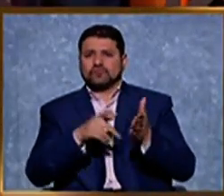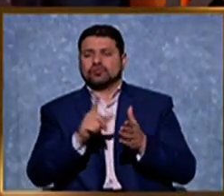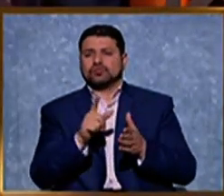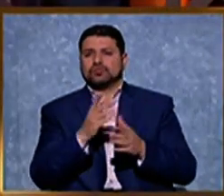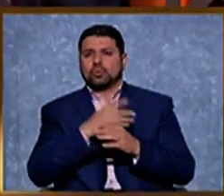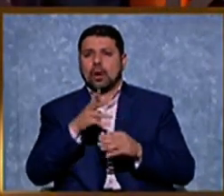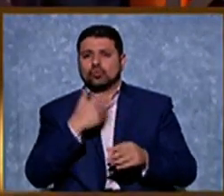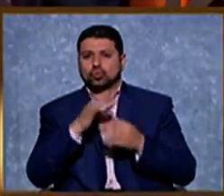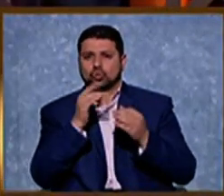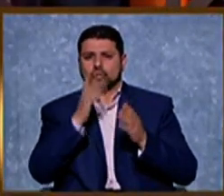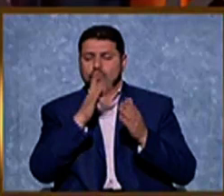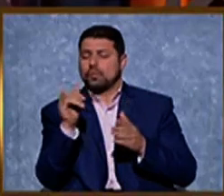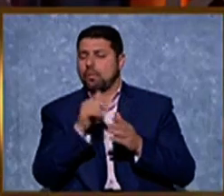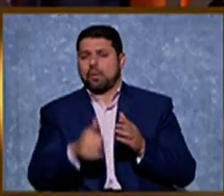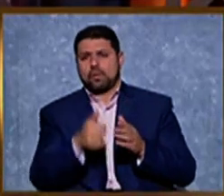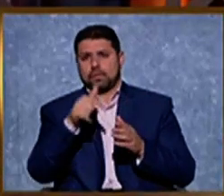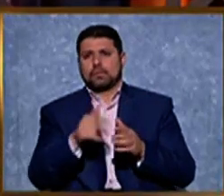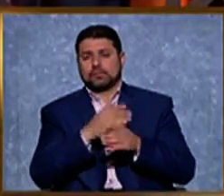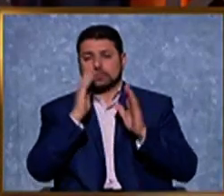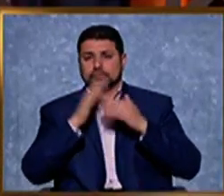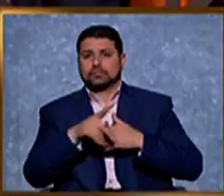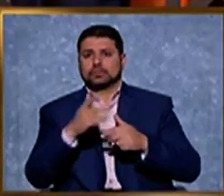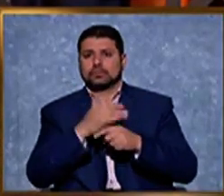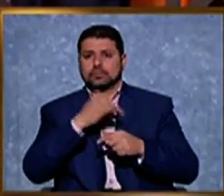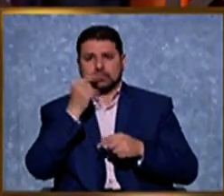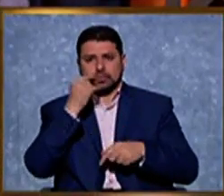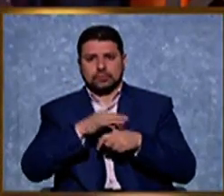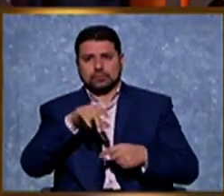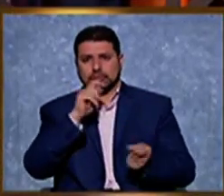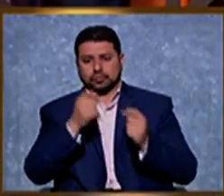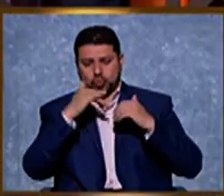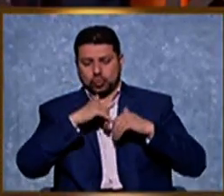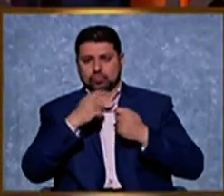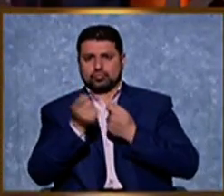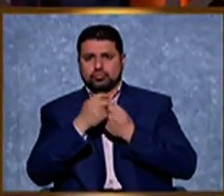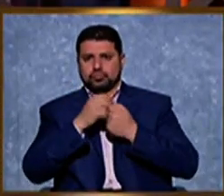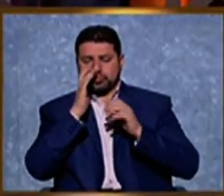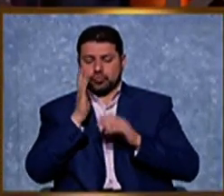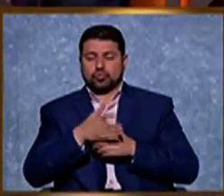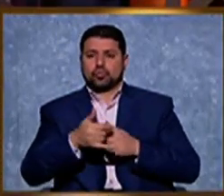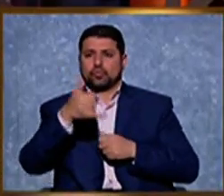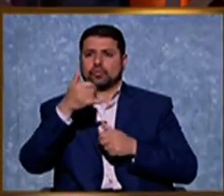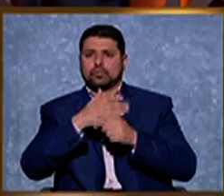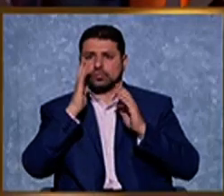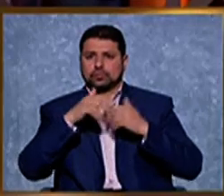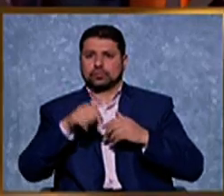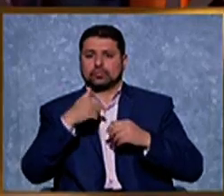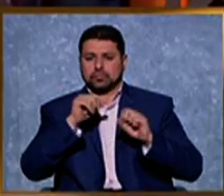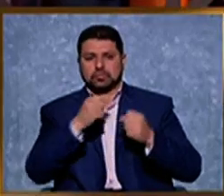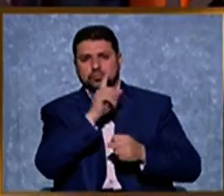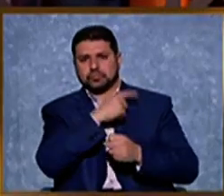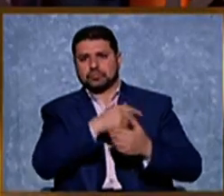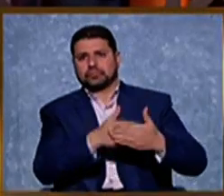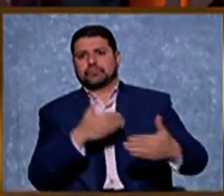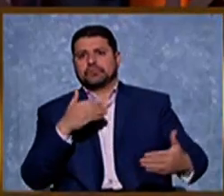فاحنا عاوزين بس، عشان الصلاه دي مهمه جدا، الصلاه دي بتغير الانسان من الداخل. واقم الصلاه ان الصلاه تنهى عن